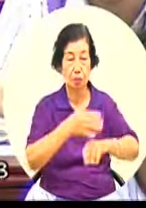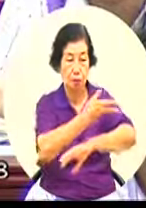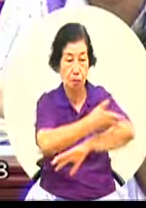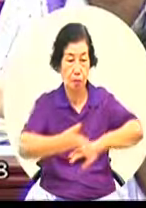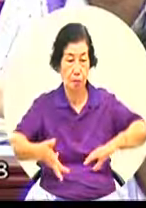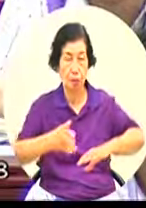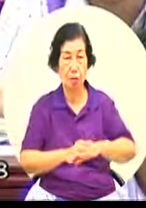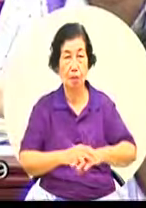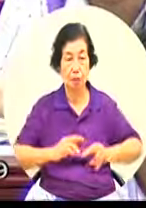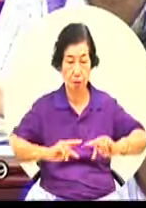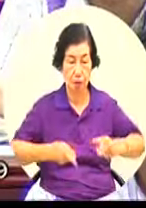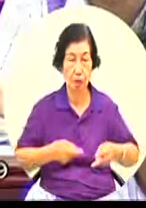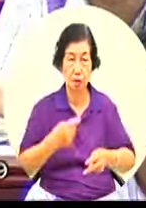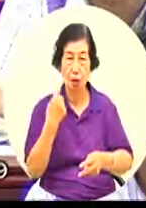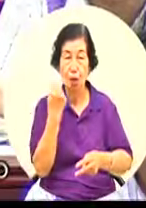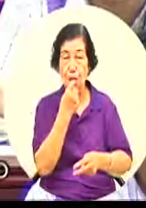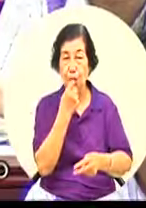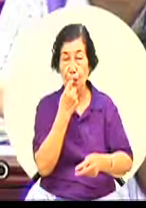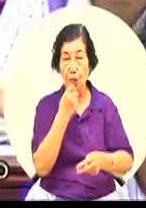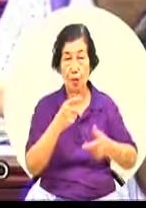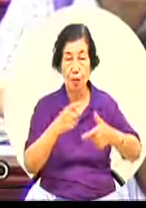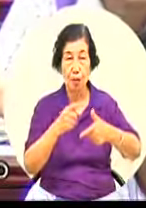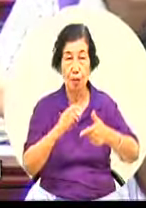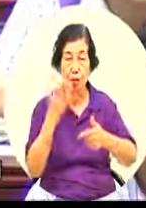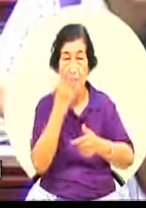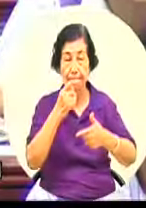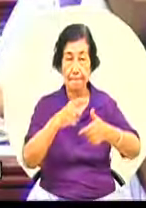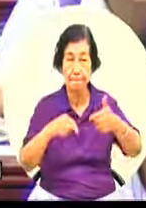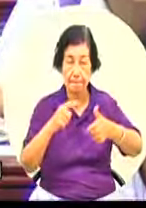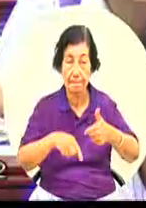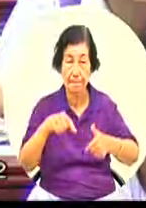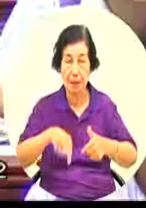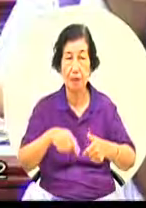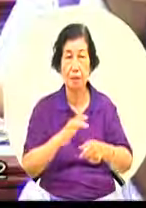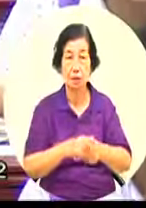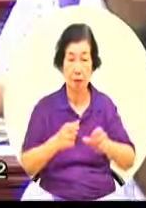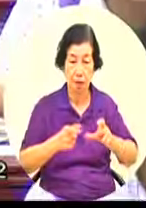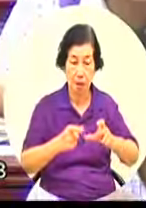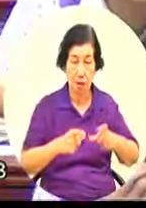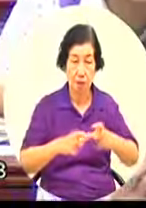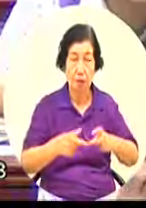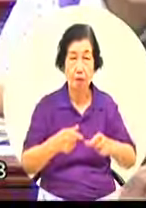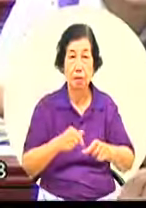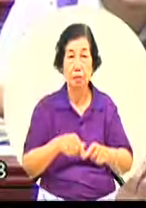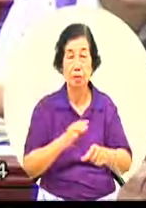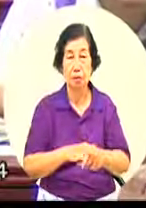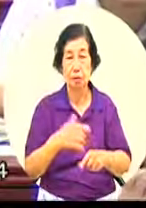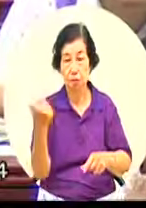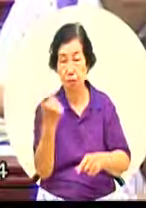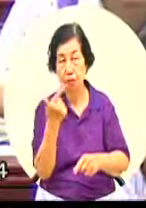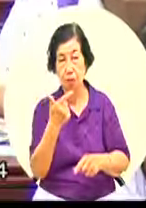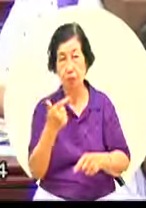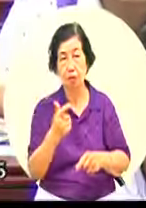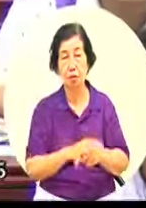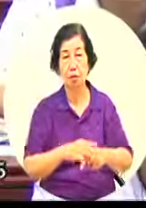绿美化工作，再加上这个园区，对，我还没有讲完，我还六大运动设施，这个在全台湾都看不